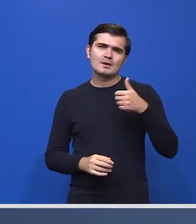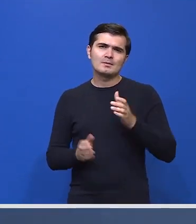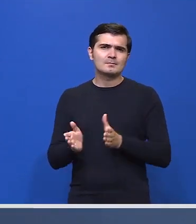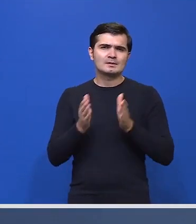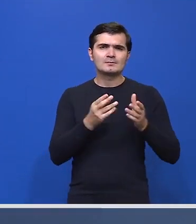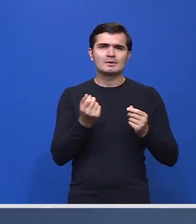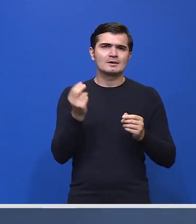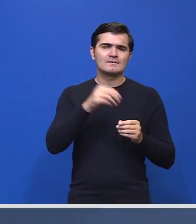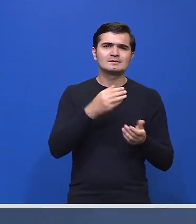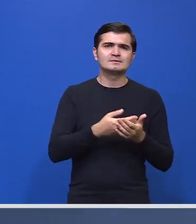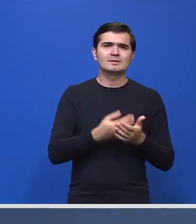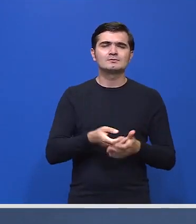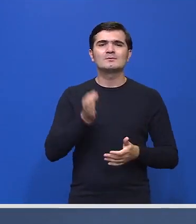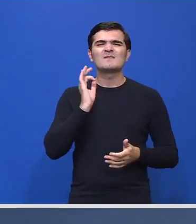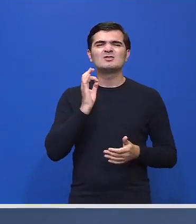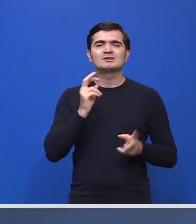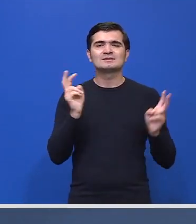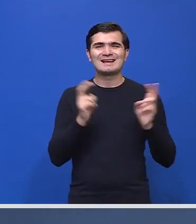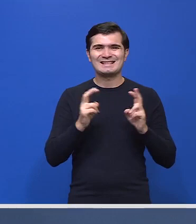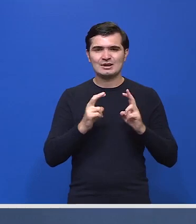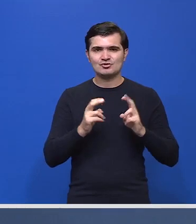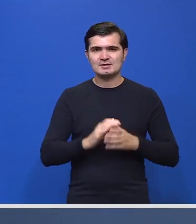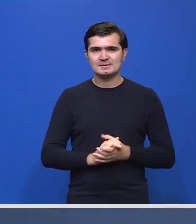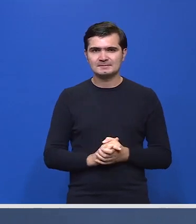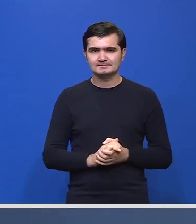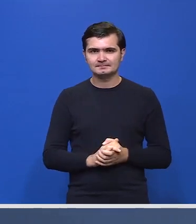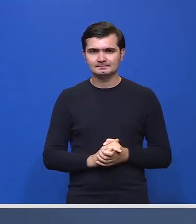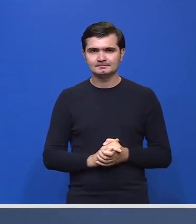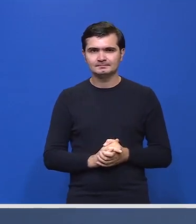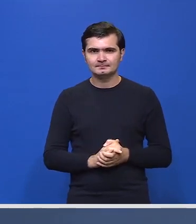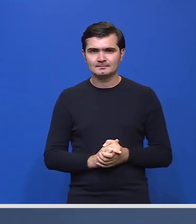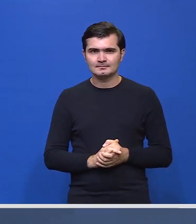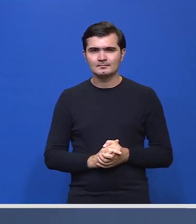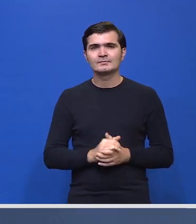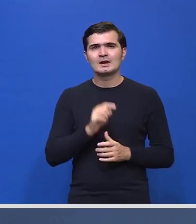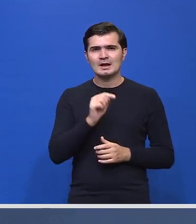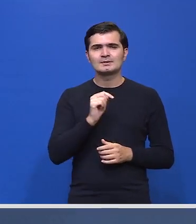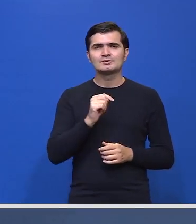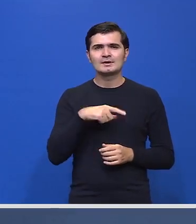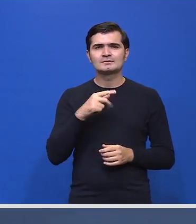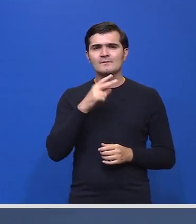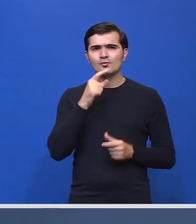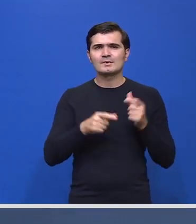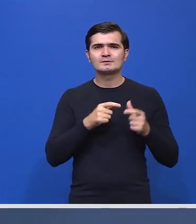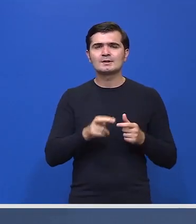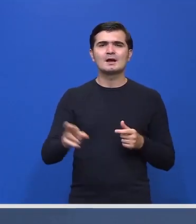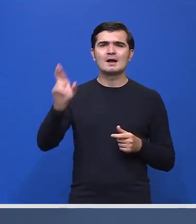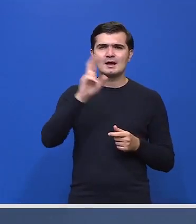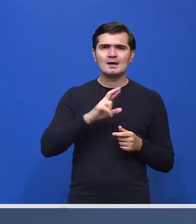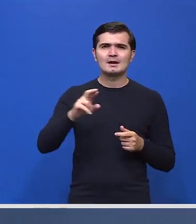investiție este cea legată de eficiența energetică, și anume ea privește